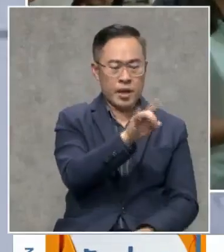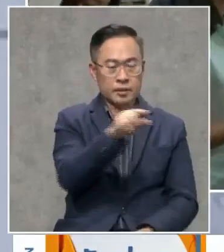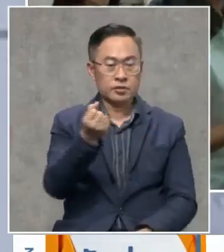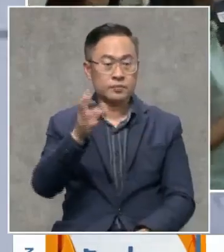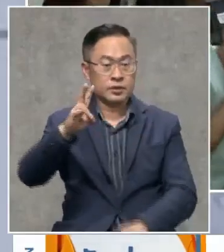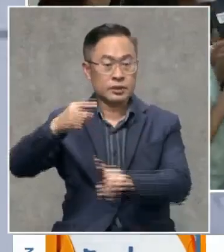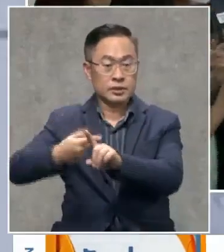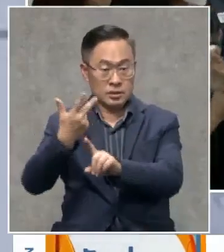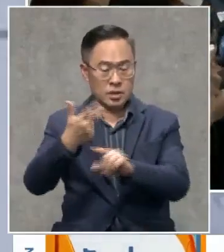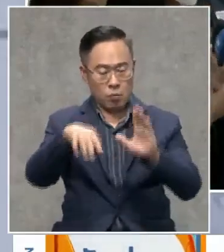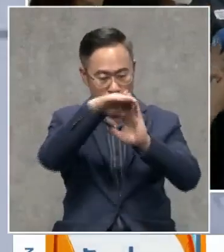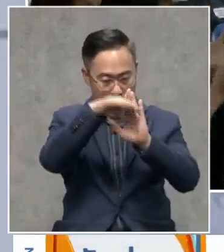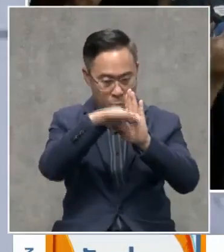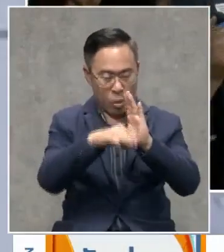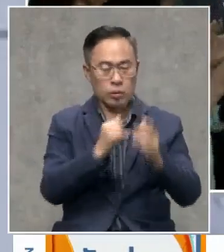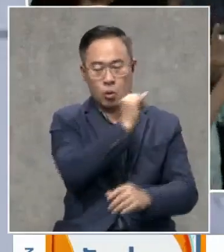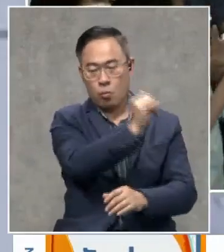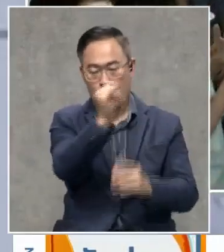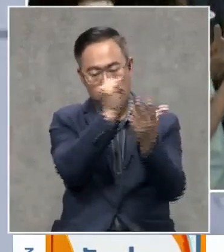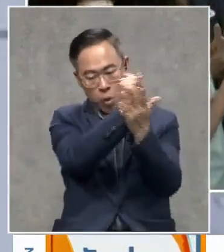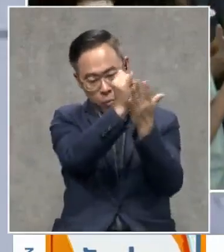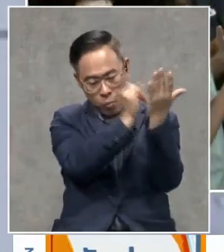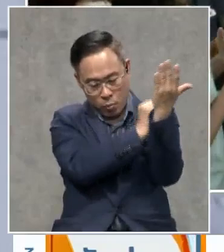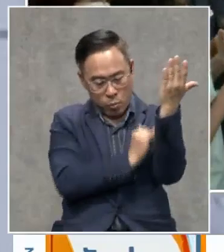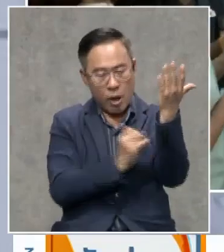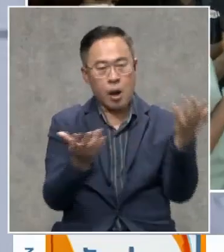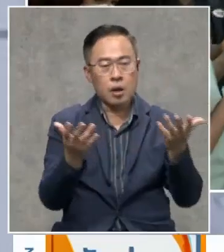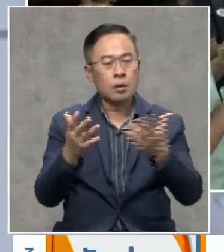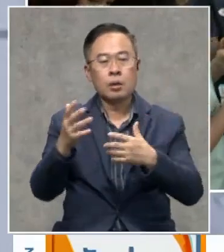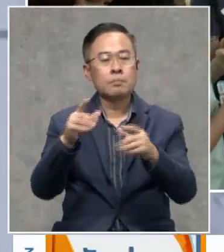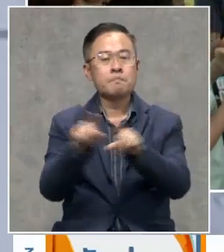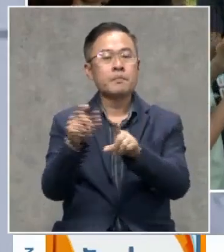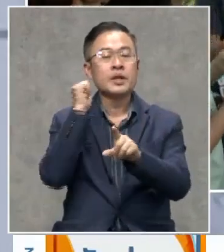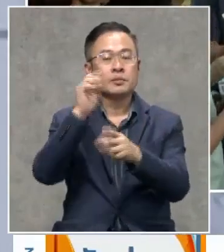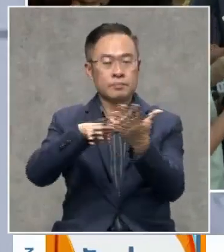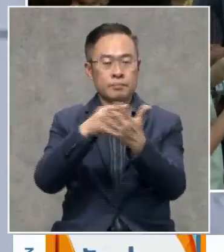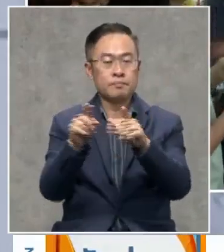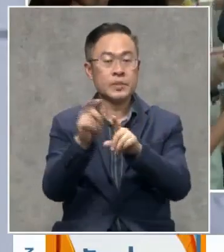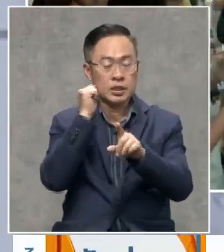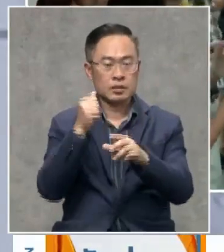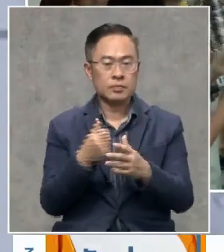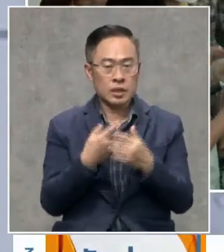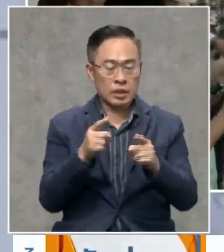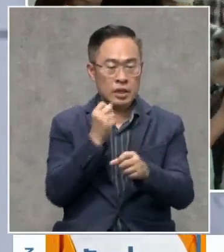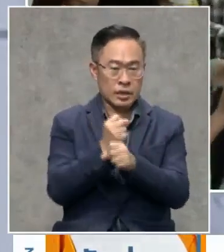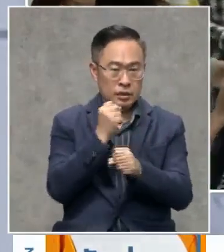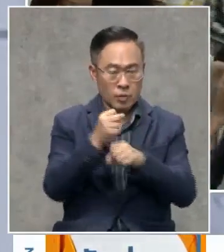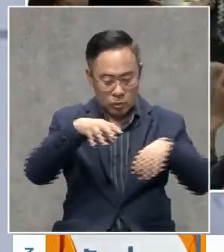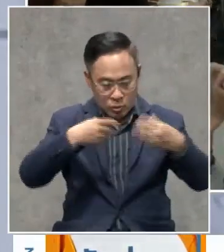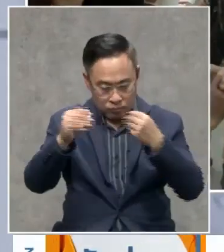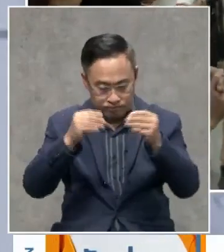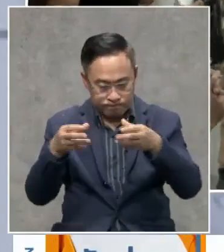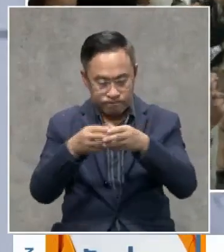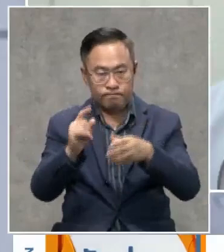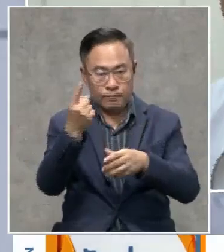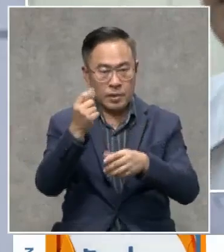นาคมนี้คุณธนกรยืนยันว่าไม่เปลี่ยนแปลงนะคะแต่ขณะทำงานก็กำลังพิจารณาถึงความเหมาะสมกันอีกครั้งหนึ่งว่